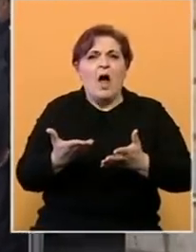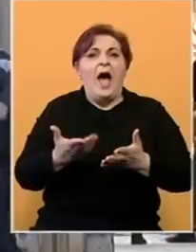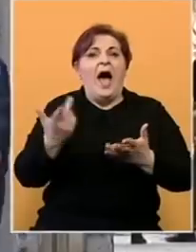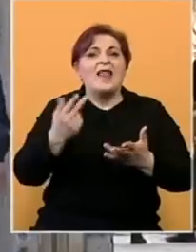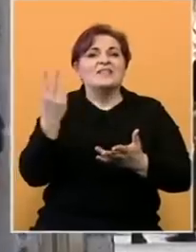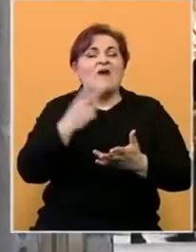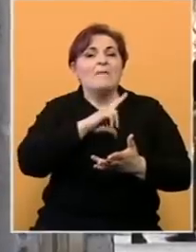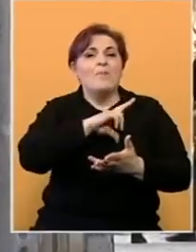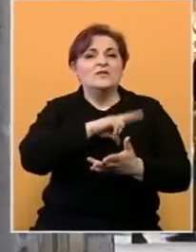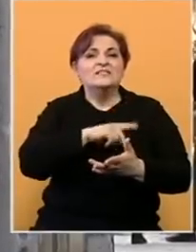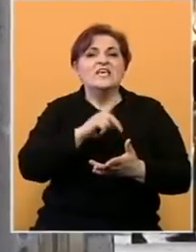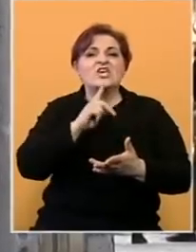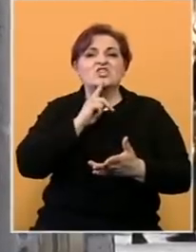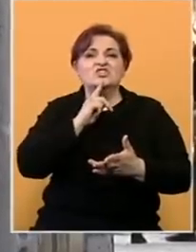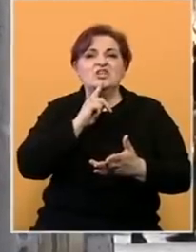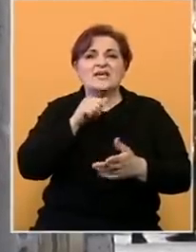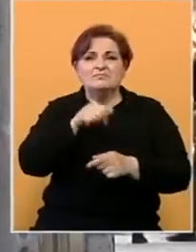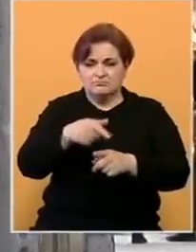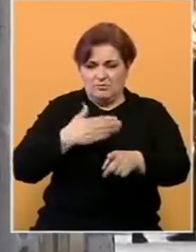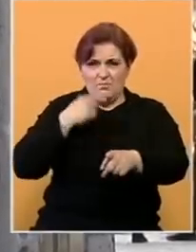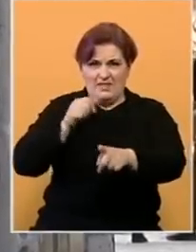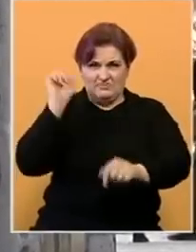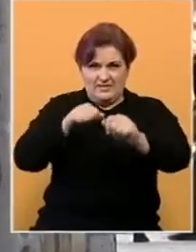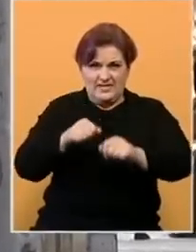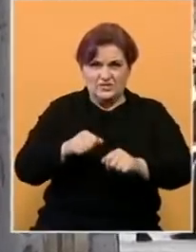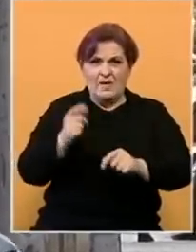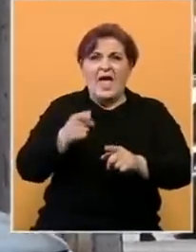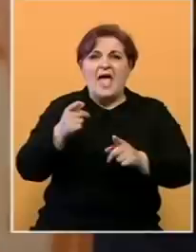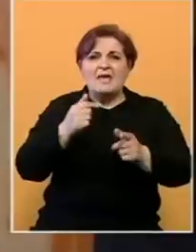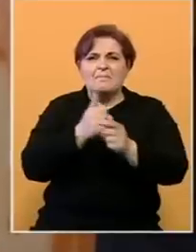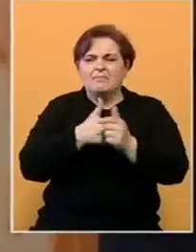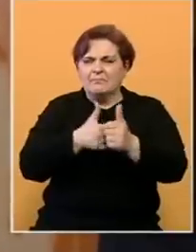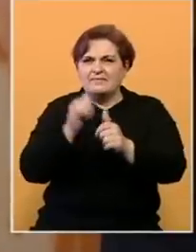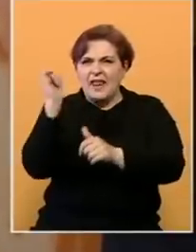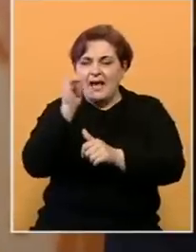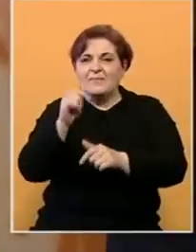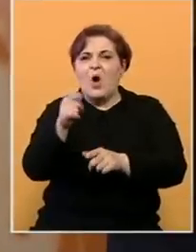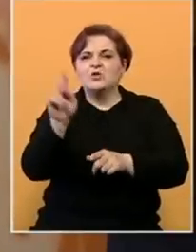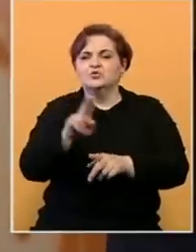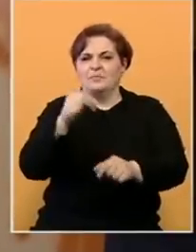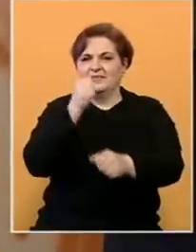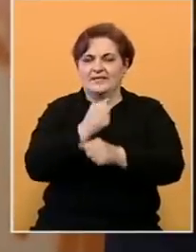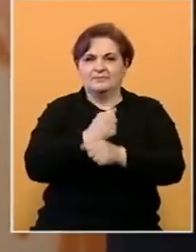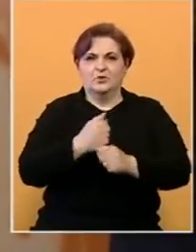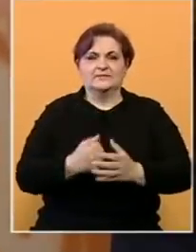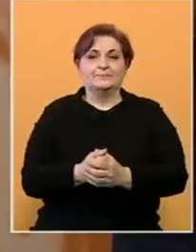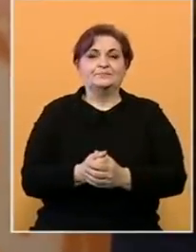dva policajca, čije je nasilje nad mladićem zabilježila nadzorna kamera, suspendirani su.